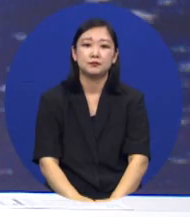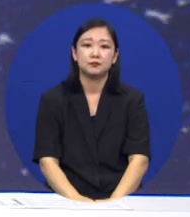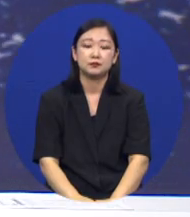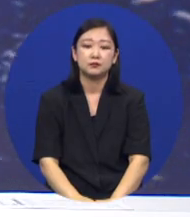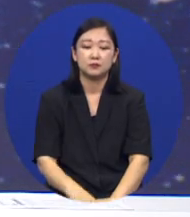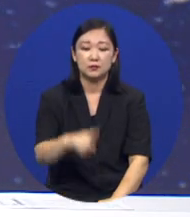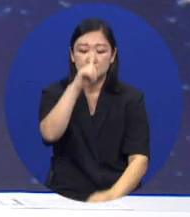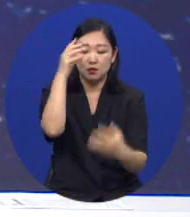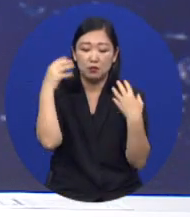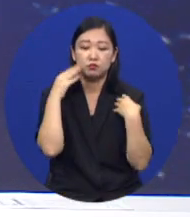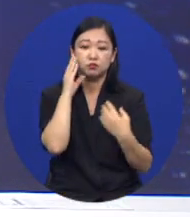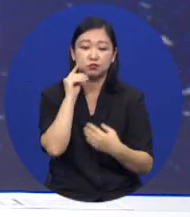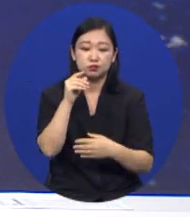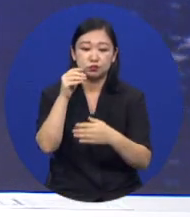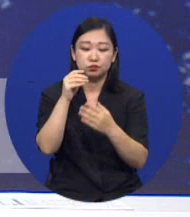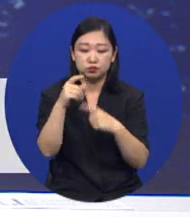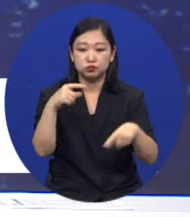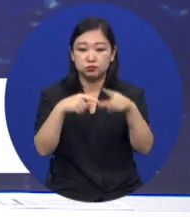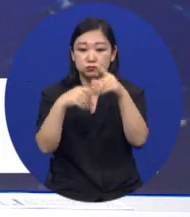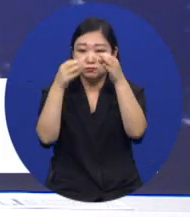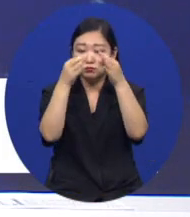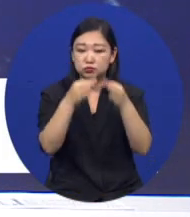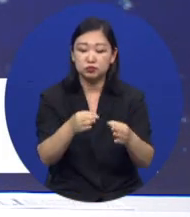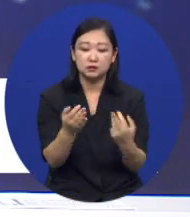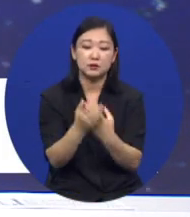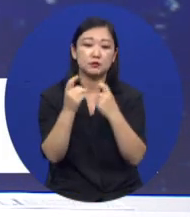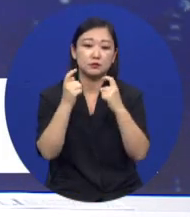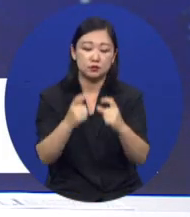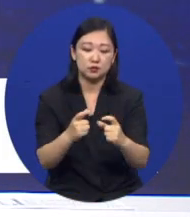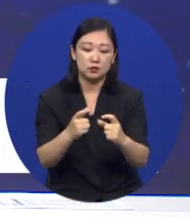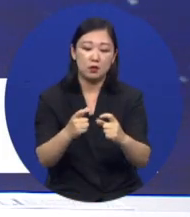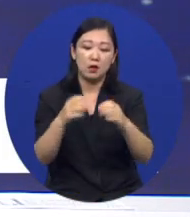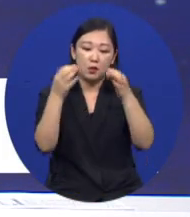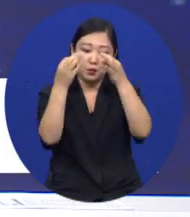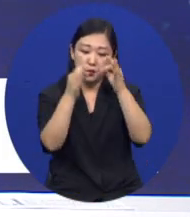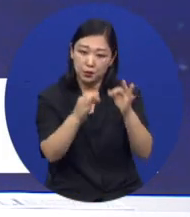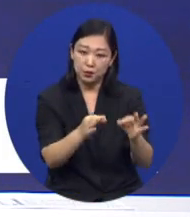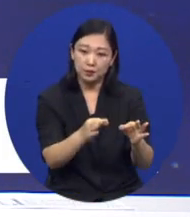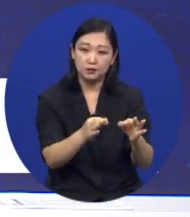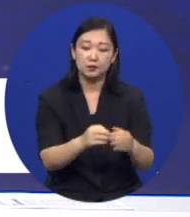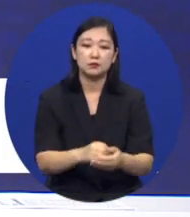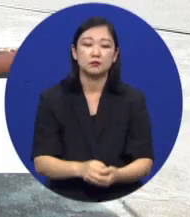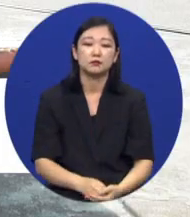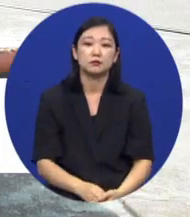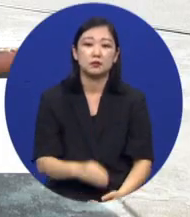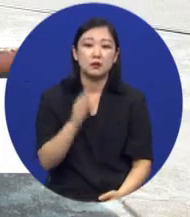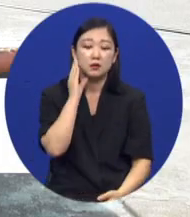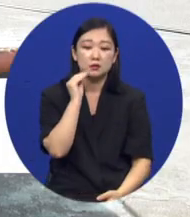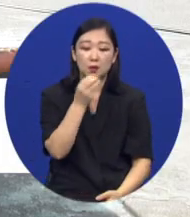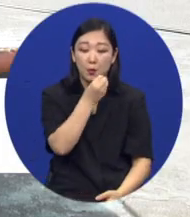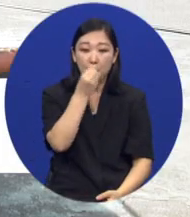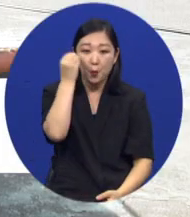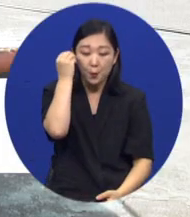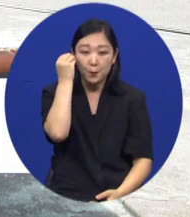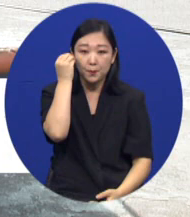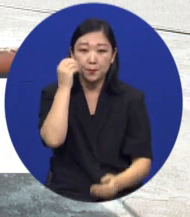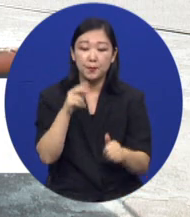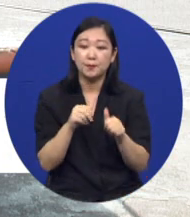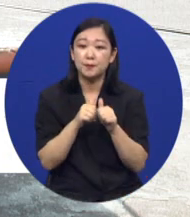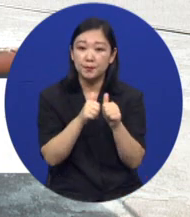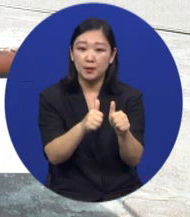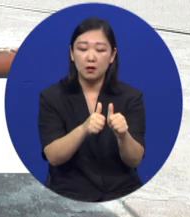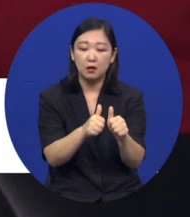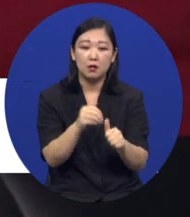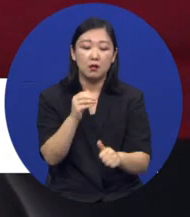정부의 유류세 추가 인하 조치로 제주 지역 기름값도 소폭 하락했습니다. 유가정보 사이트 오피넷에 따르면 도내